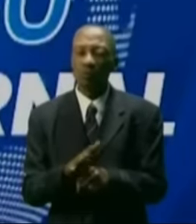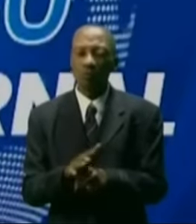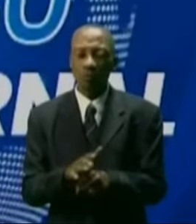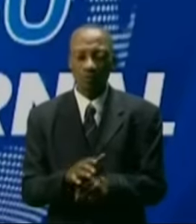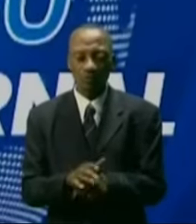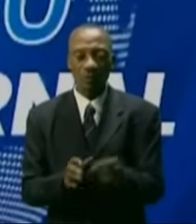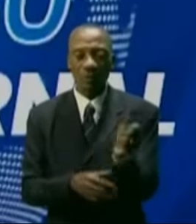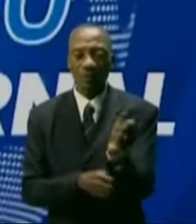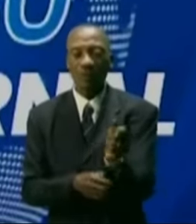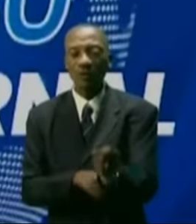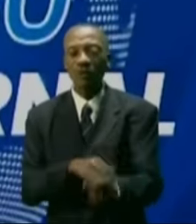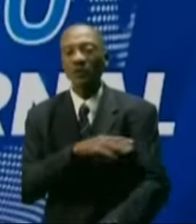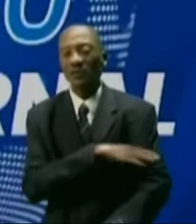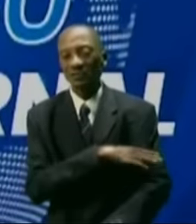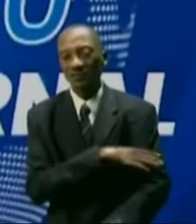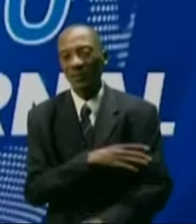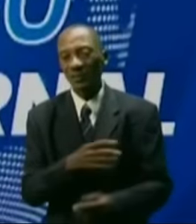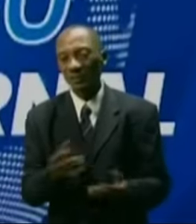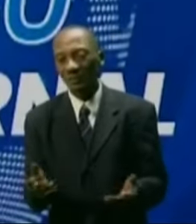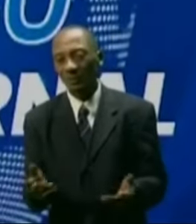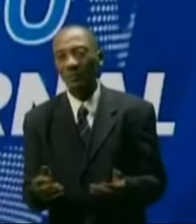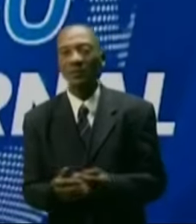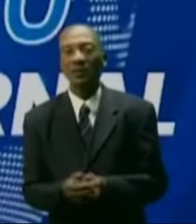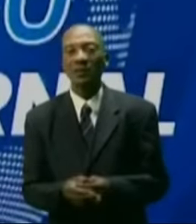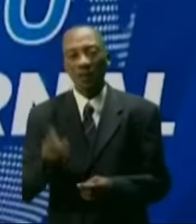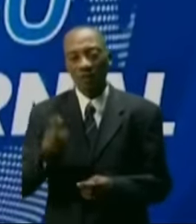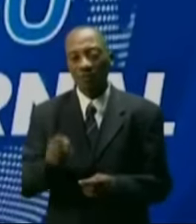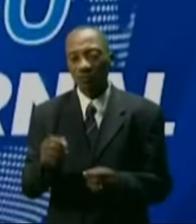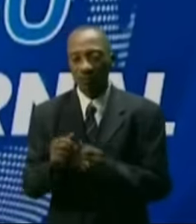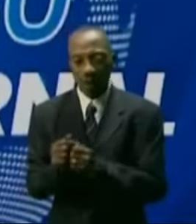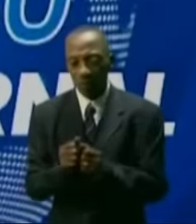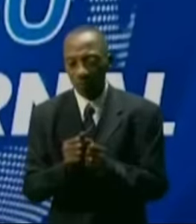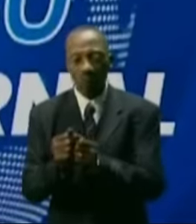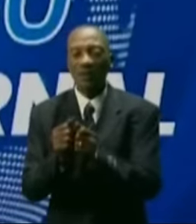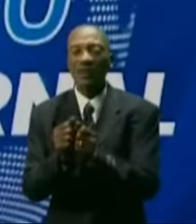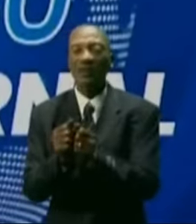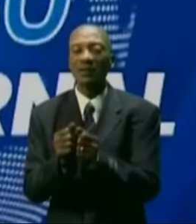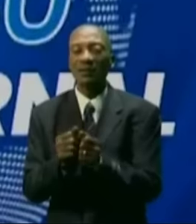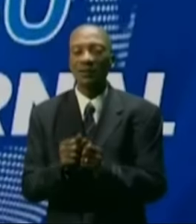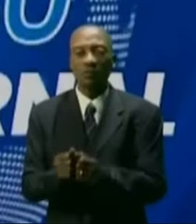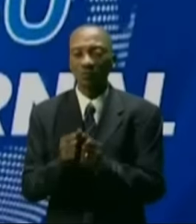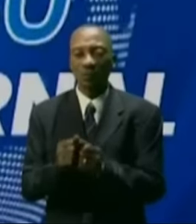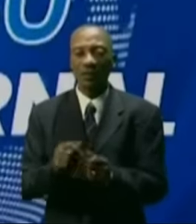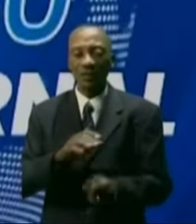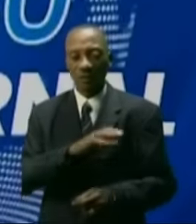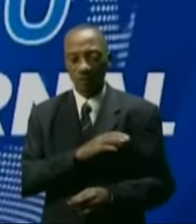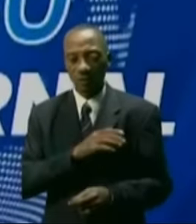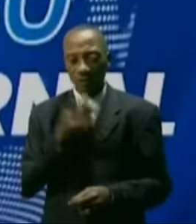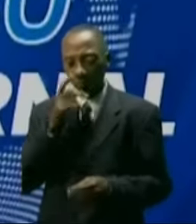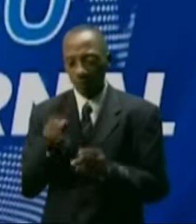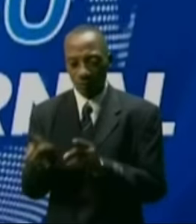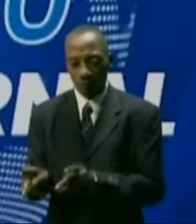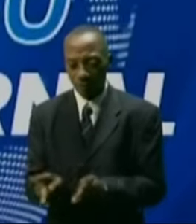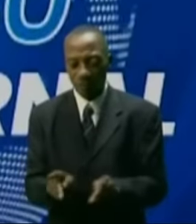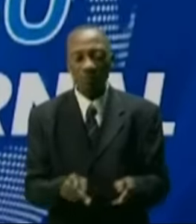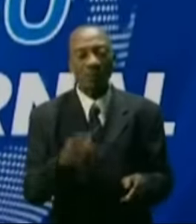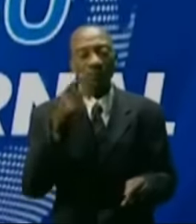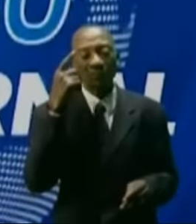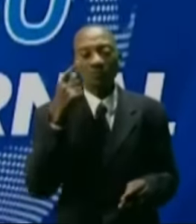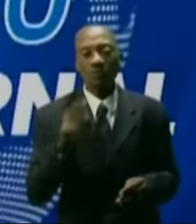République accompagne les familles dans le processus d'inhumation des victimes et assure la prise en charge des